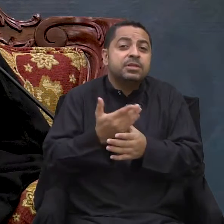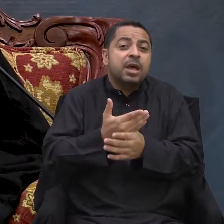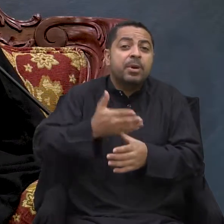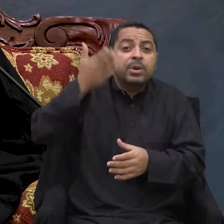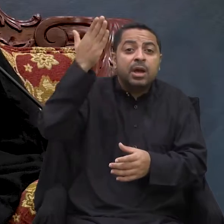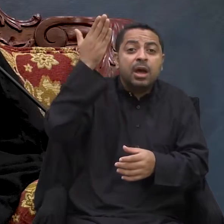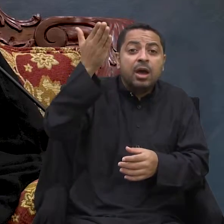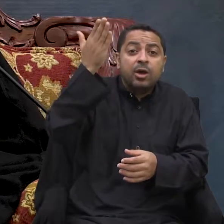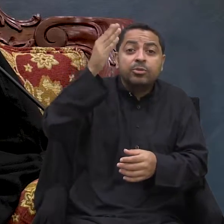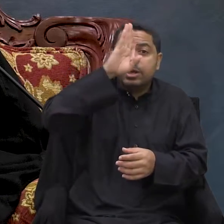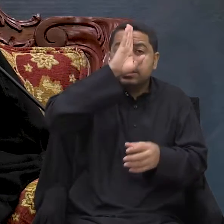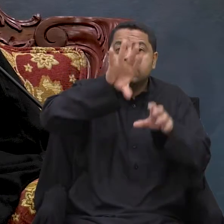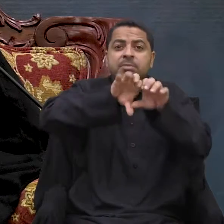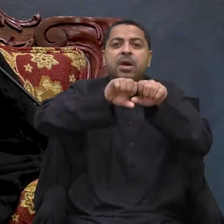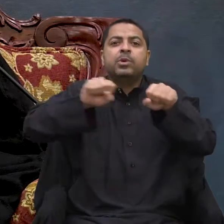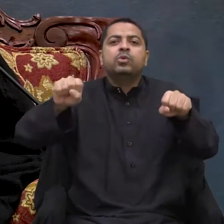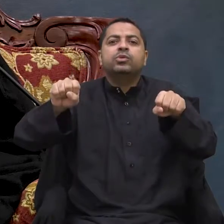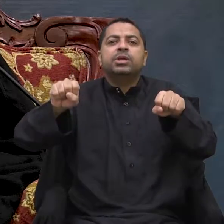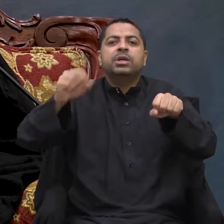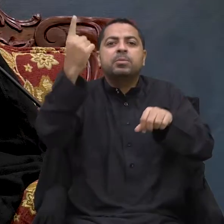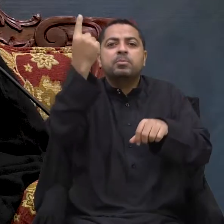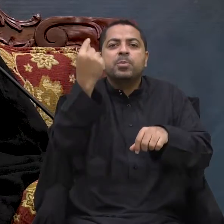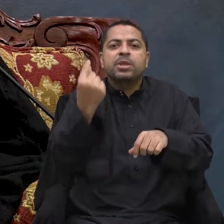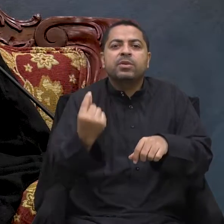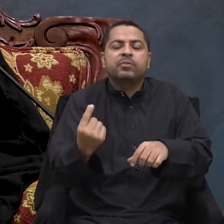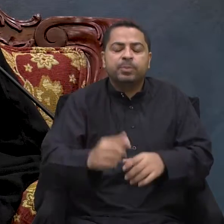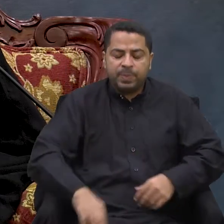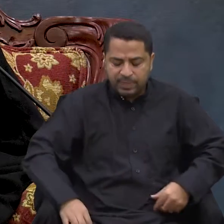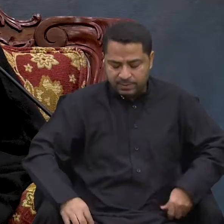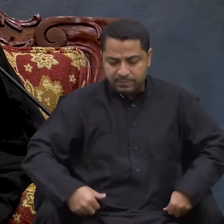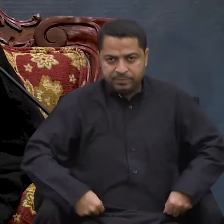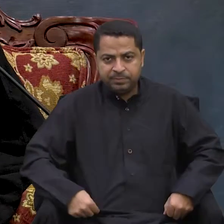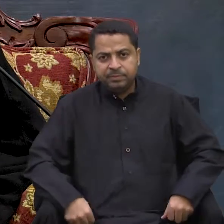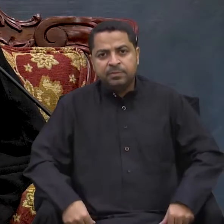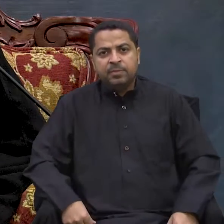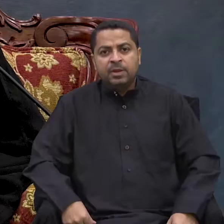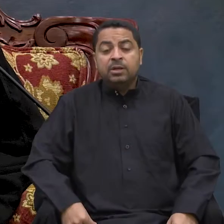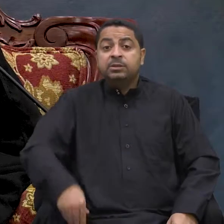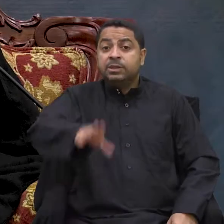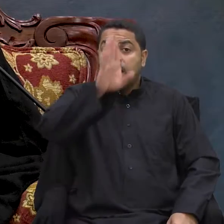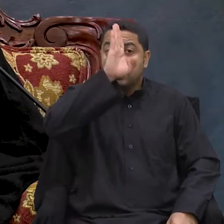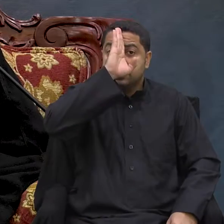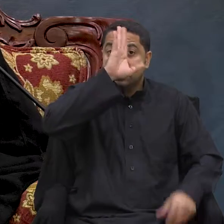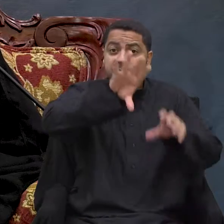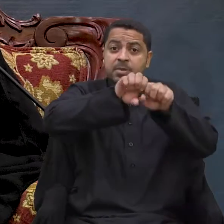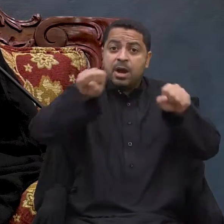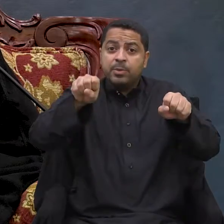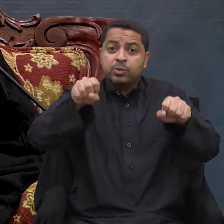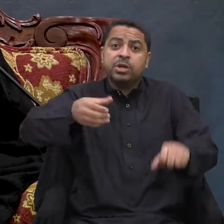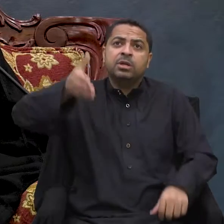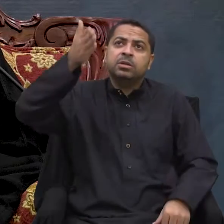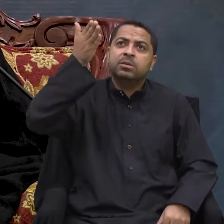تشابهها المسيرات الأخرى. الحسين في عظته هذه